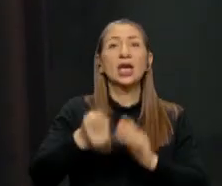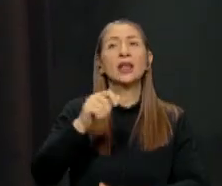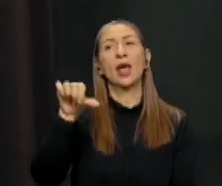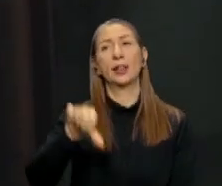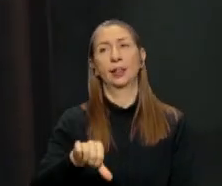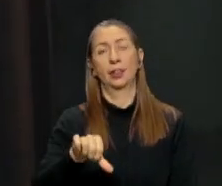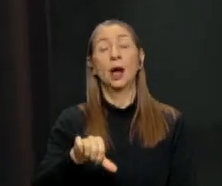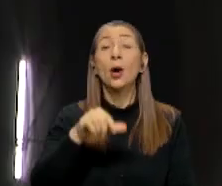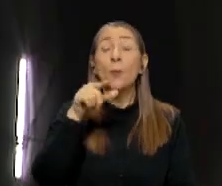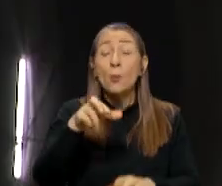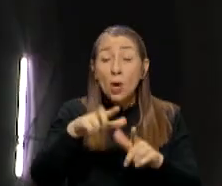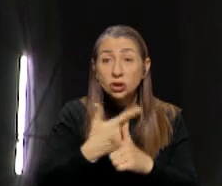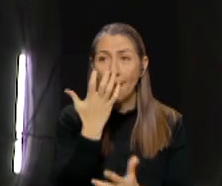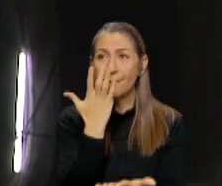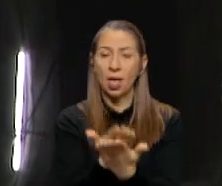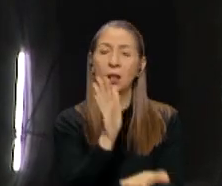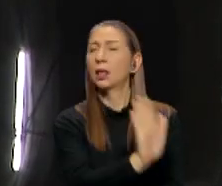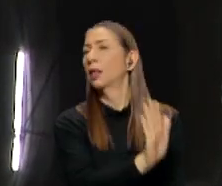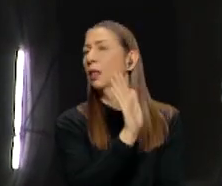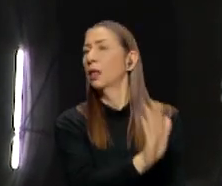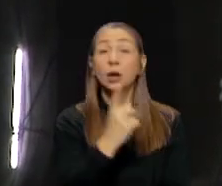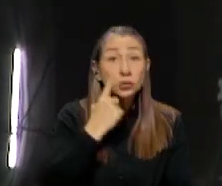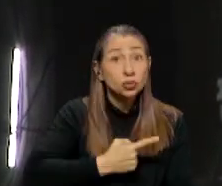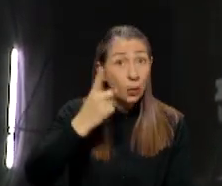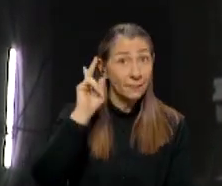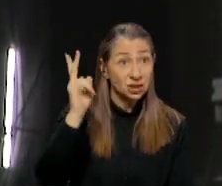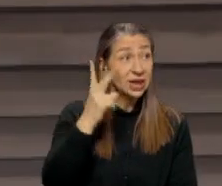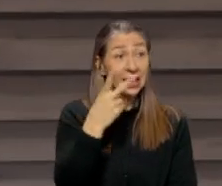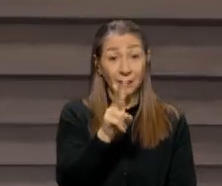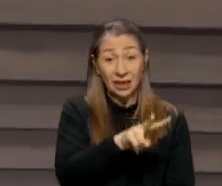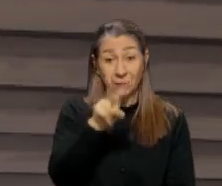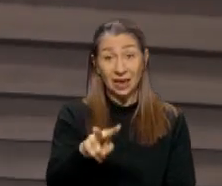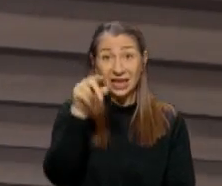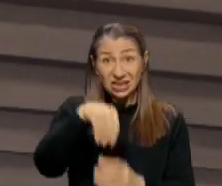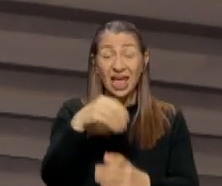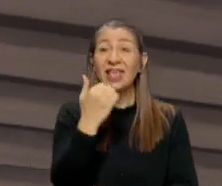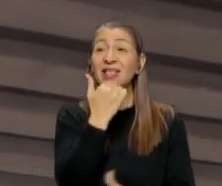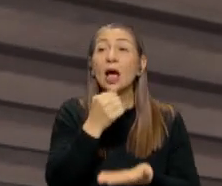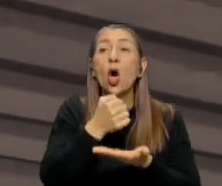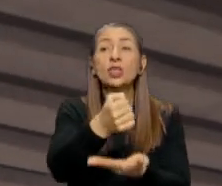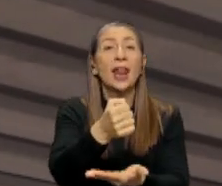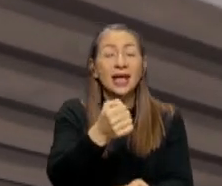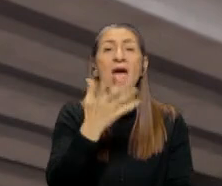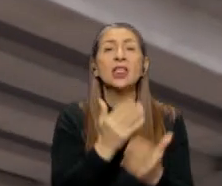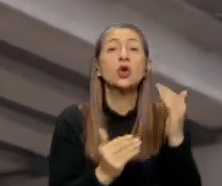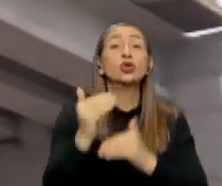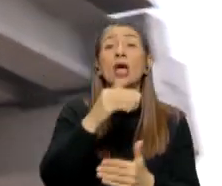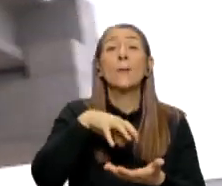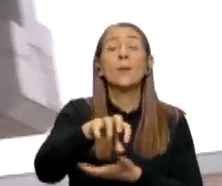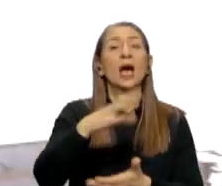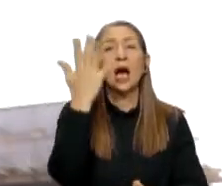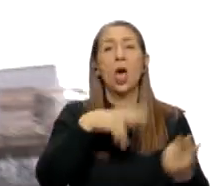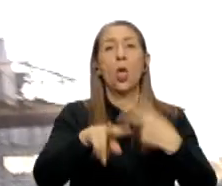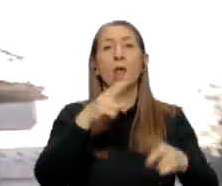kullanılamayacak projeler Beklerken yine cumhurbaşkanlığının 2022'deki yedek ödeneğinden en yüksek payda